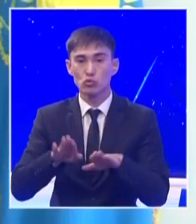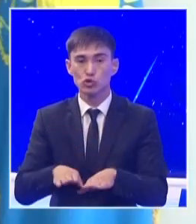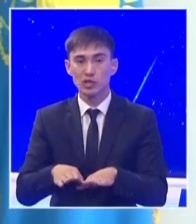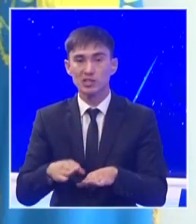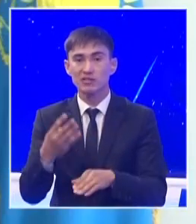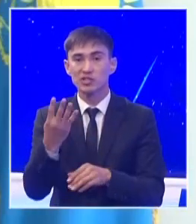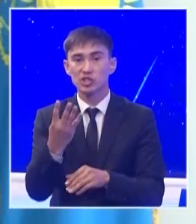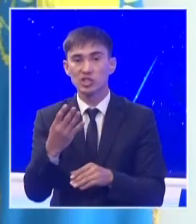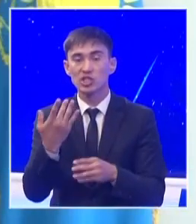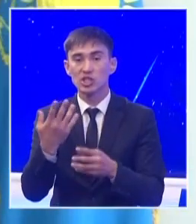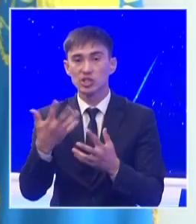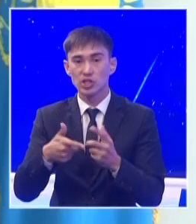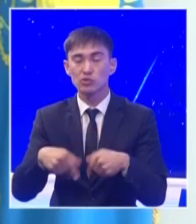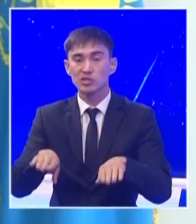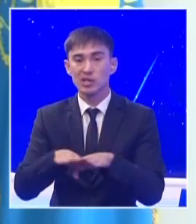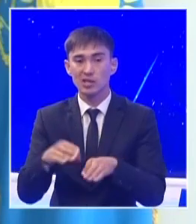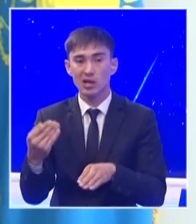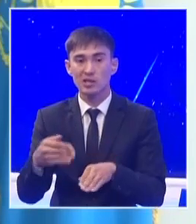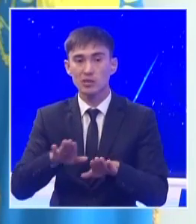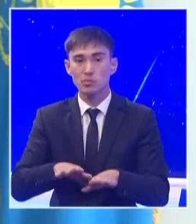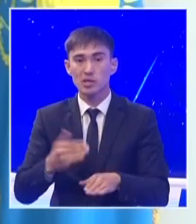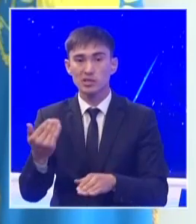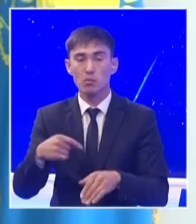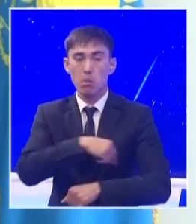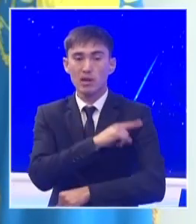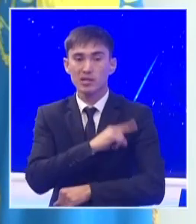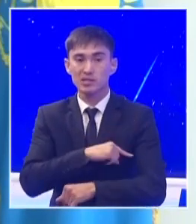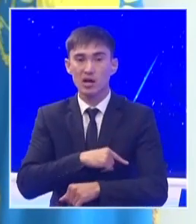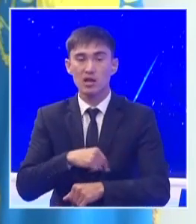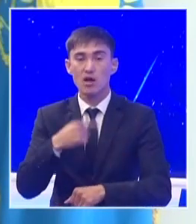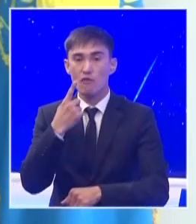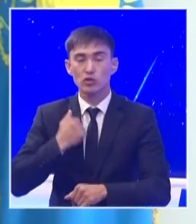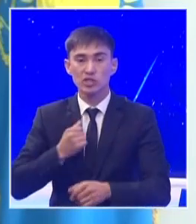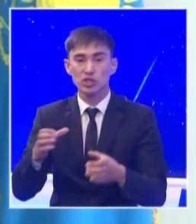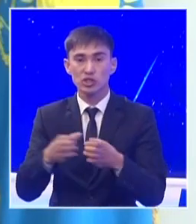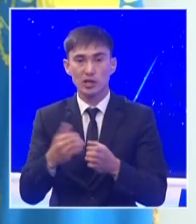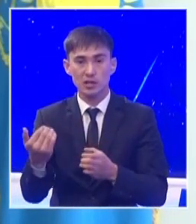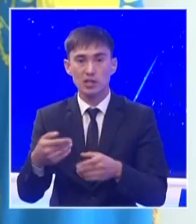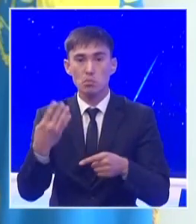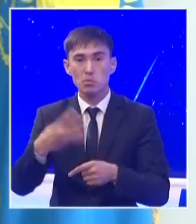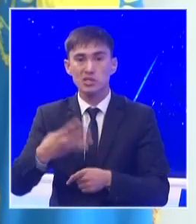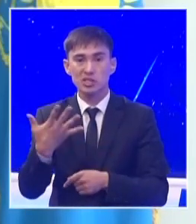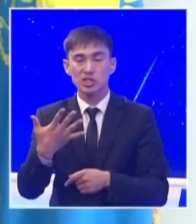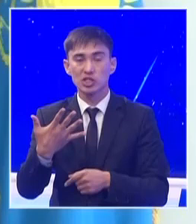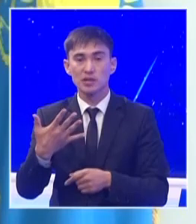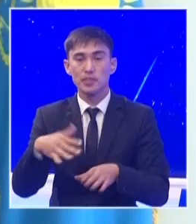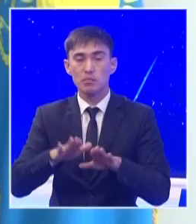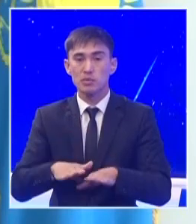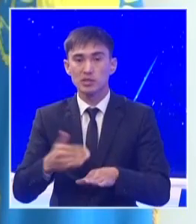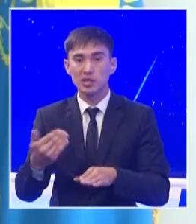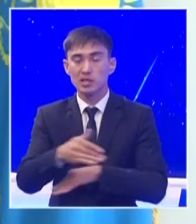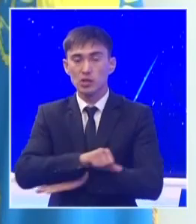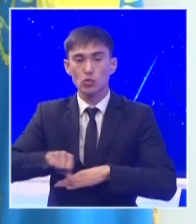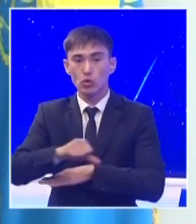участков 4 считаются закрытыми. Они расположены в больницах и в воинских частях. Остальные 54 расположены на